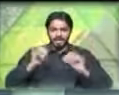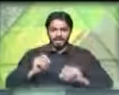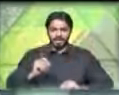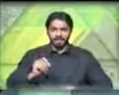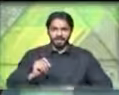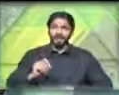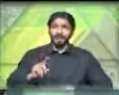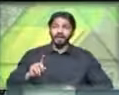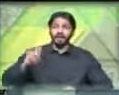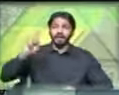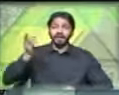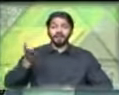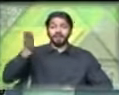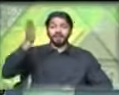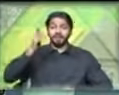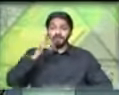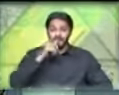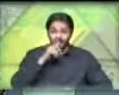ففهمناها